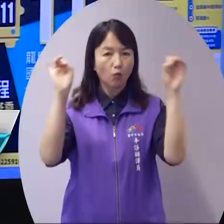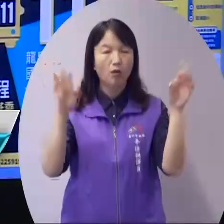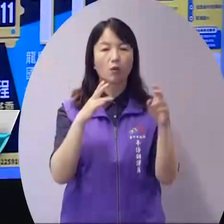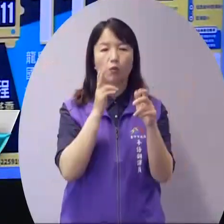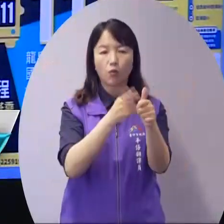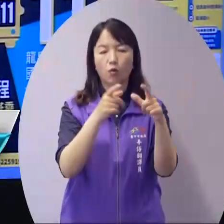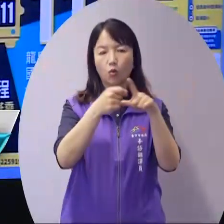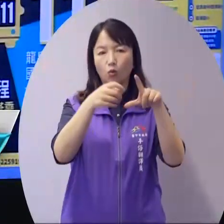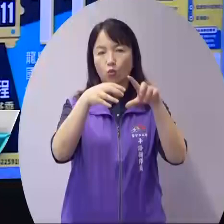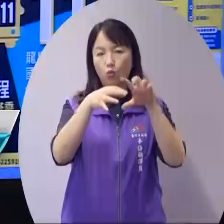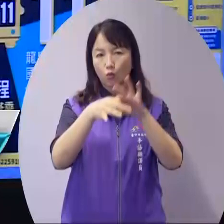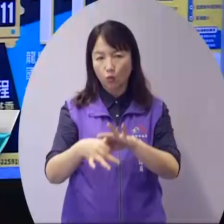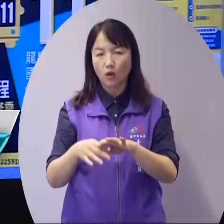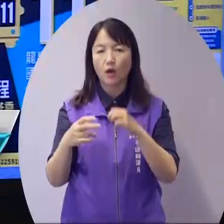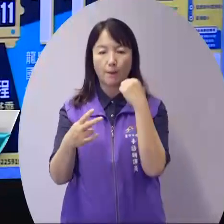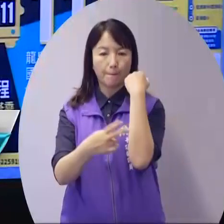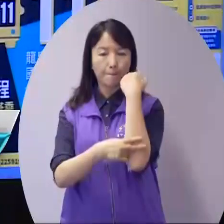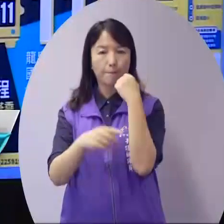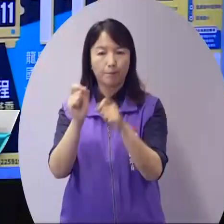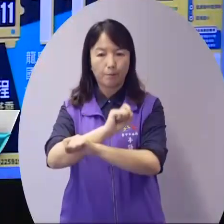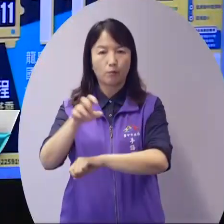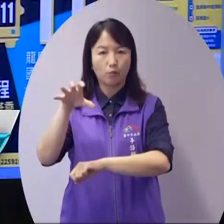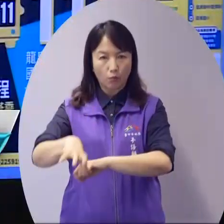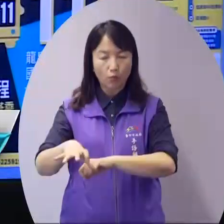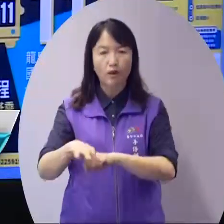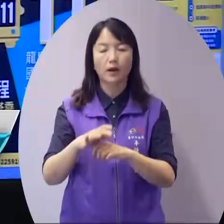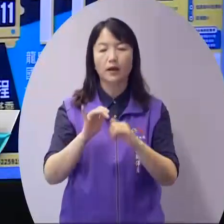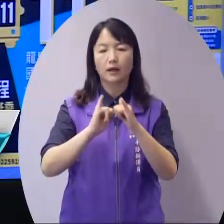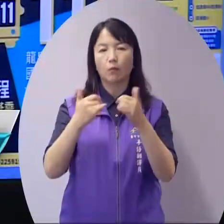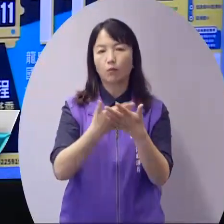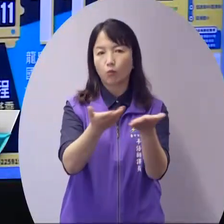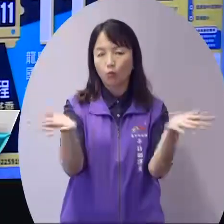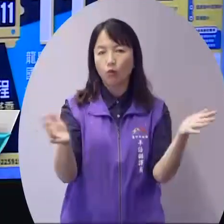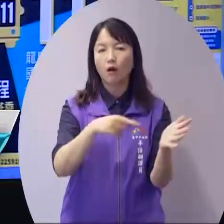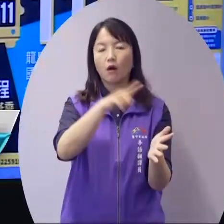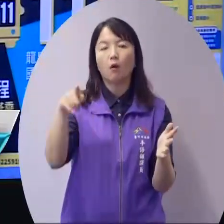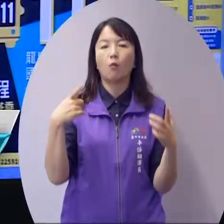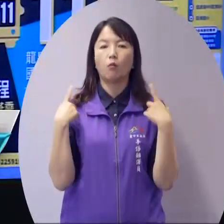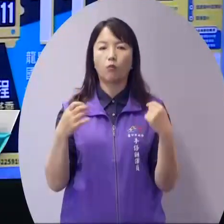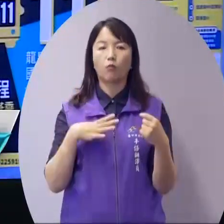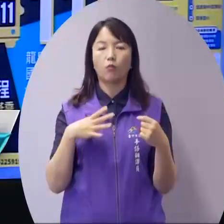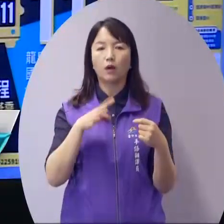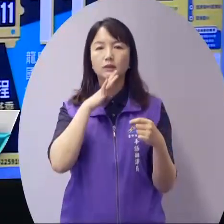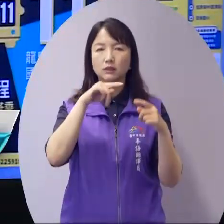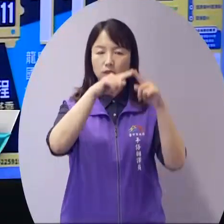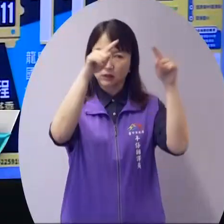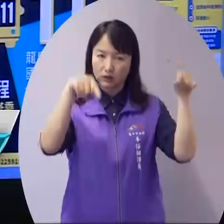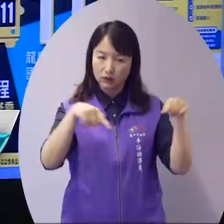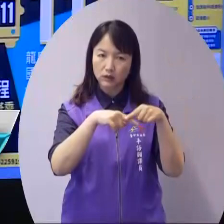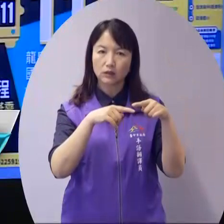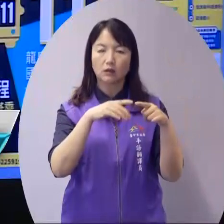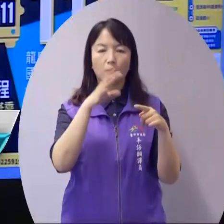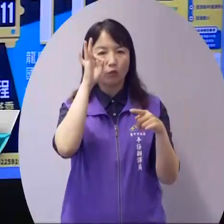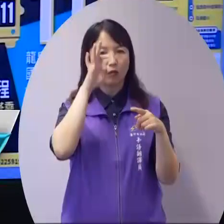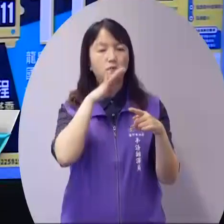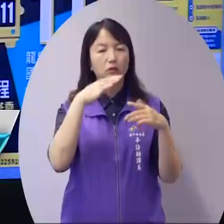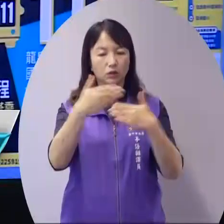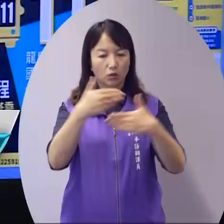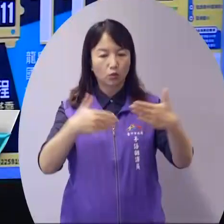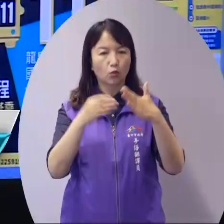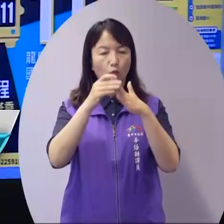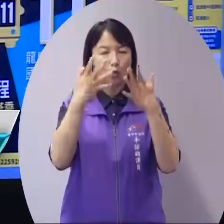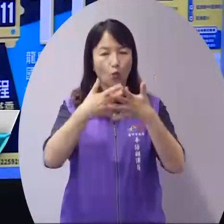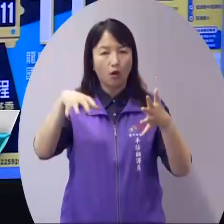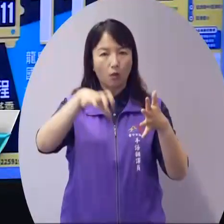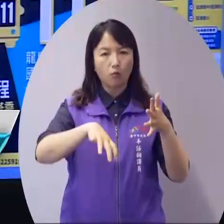所里里办公室来帮忙给我们里民。那事实上大家可以透过这些纸张也好，或是相关的交通局的网站也